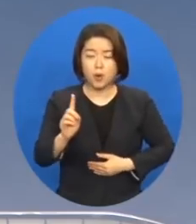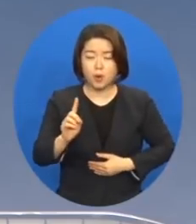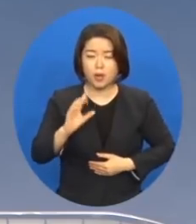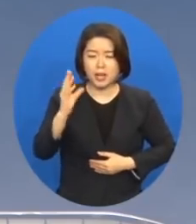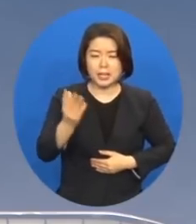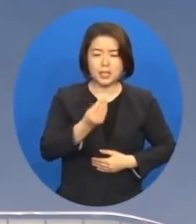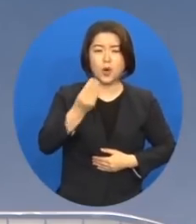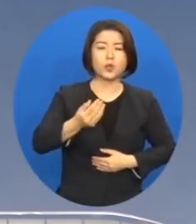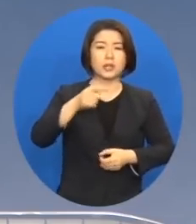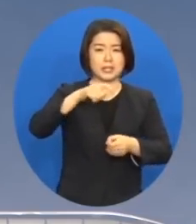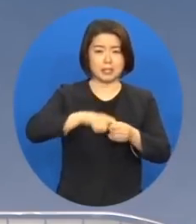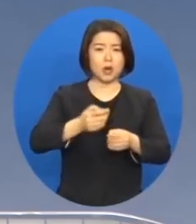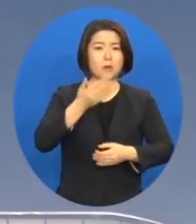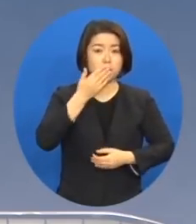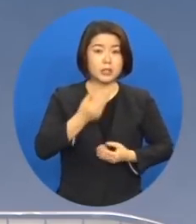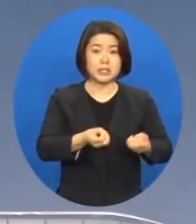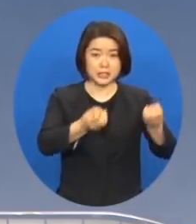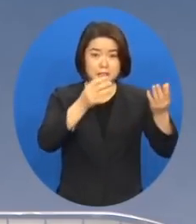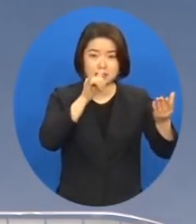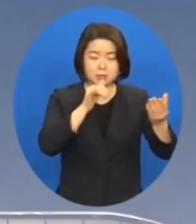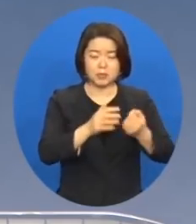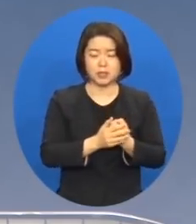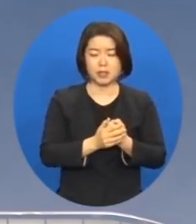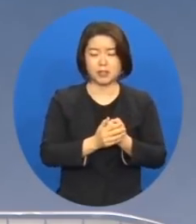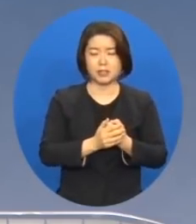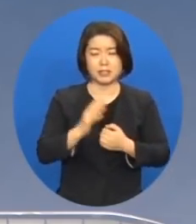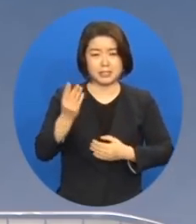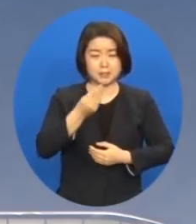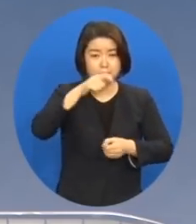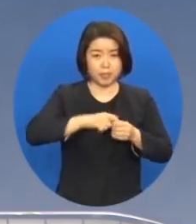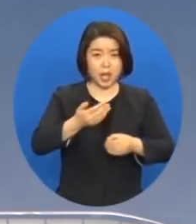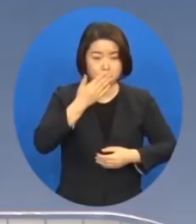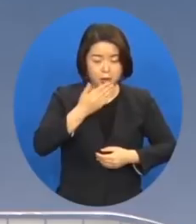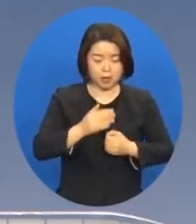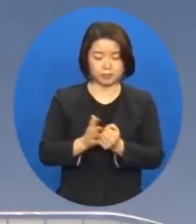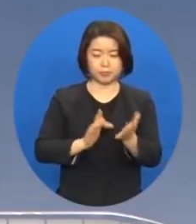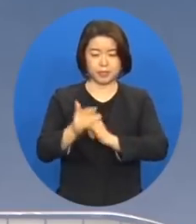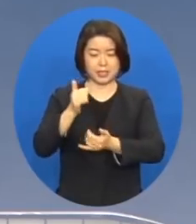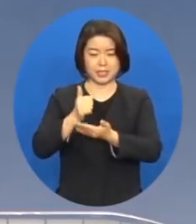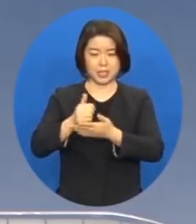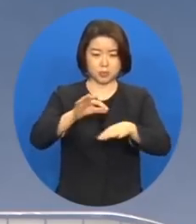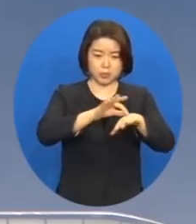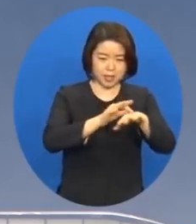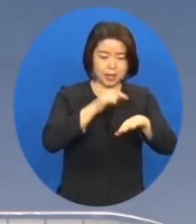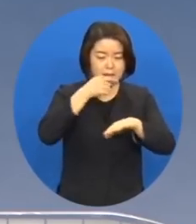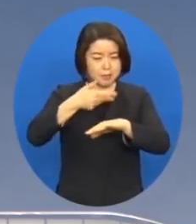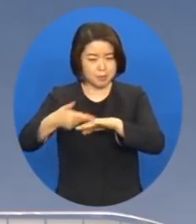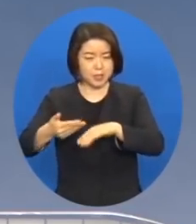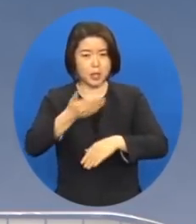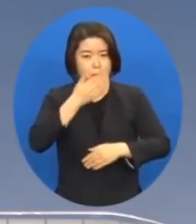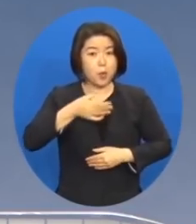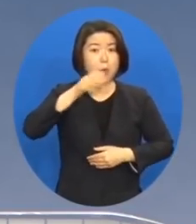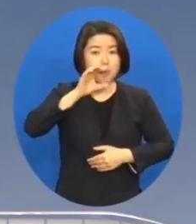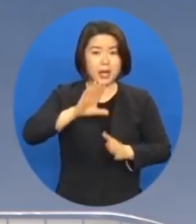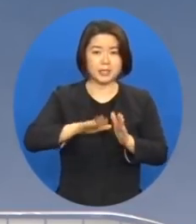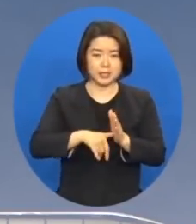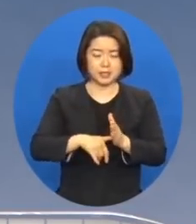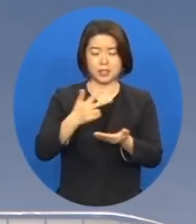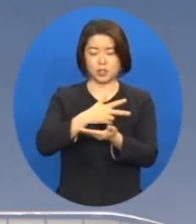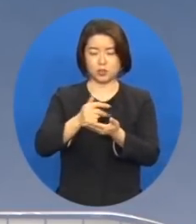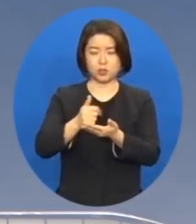성찬입니다. 성찬은 예수님의 살과 피를 먹고 마시면서 주님과 내가 한